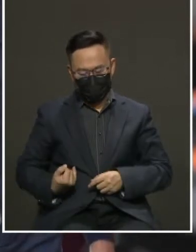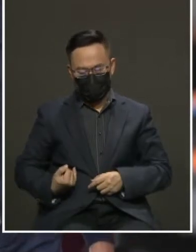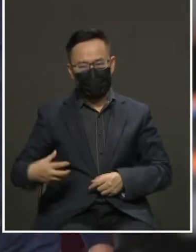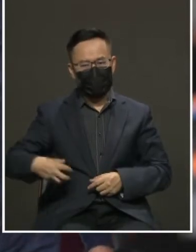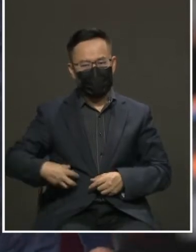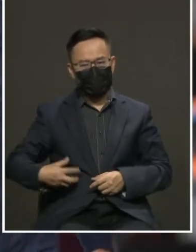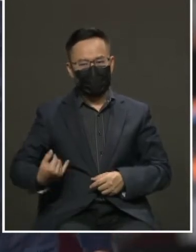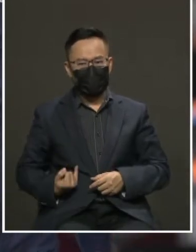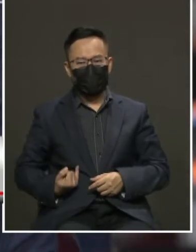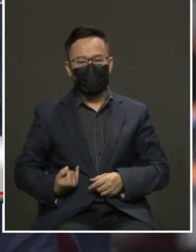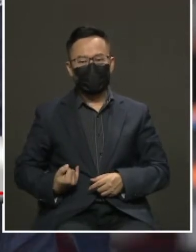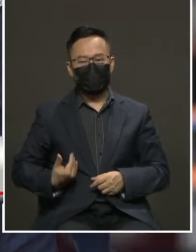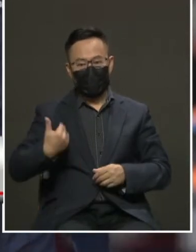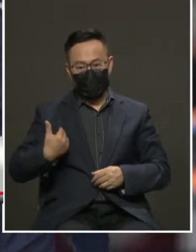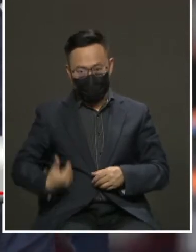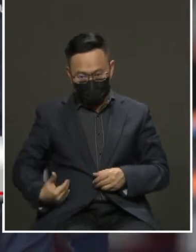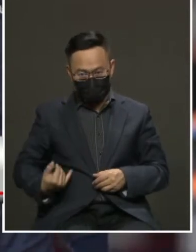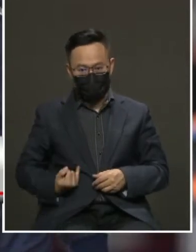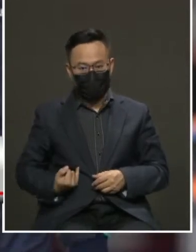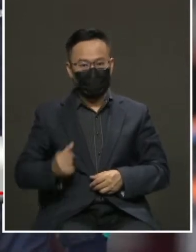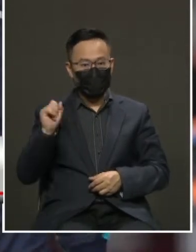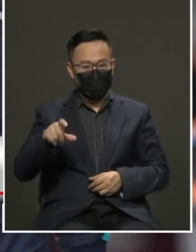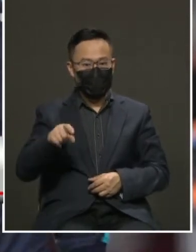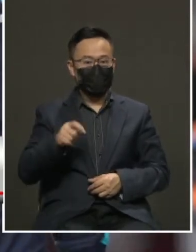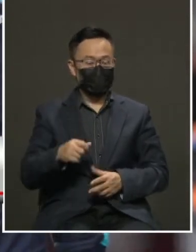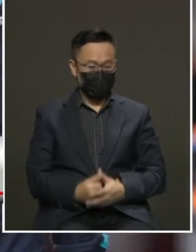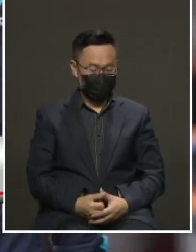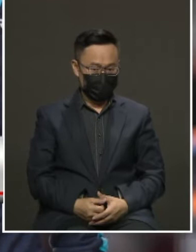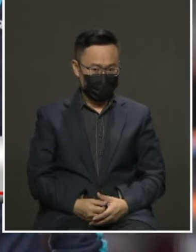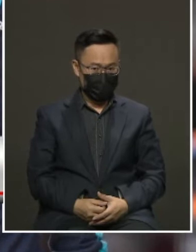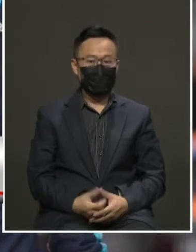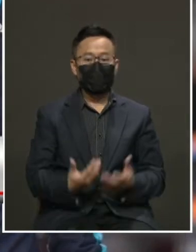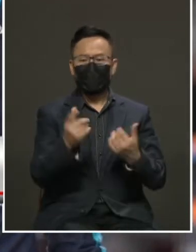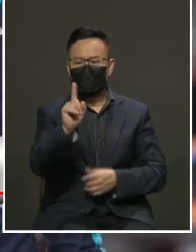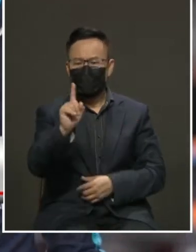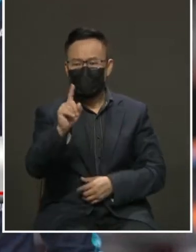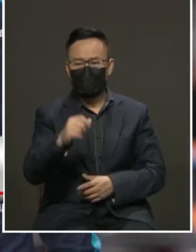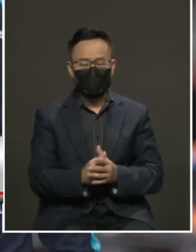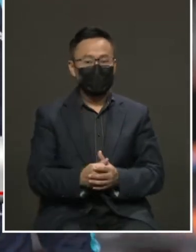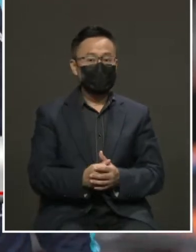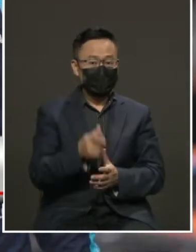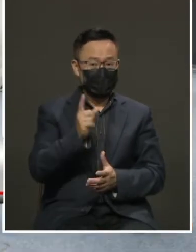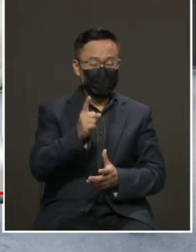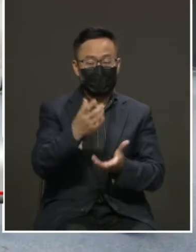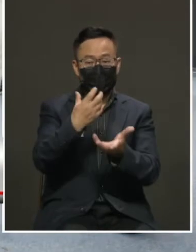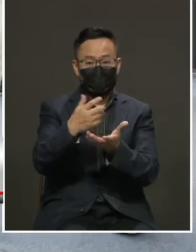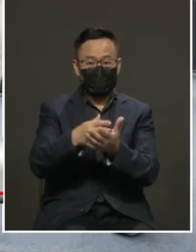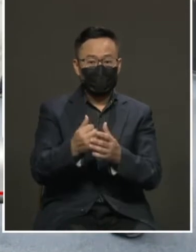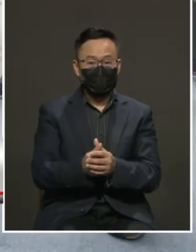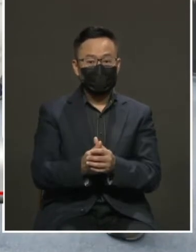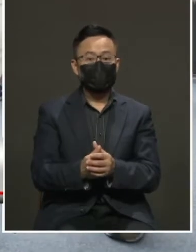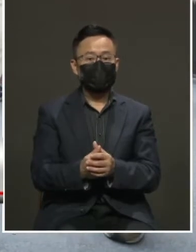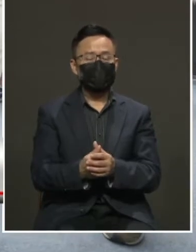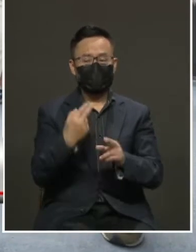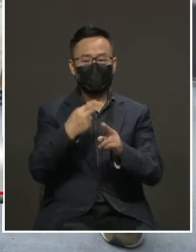ราะว่าต้องไปผ่าตัดไส้ติ่งคือมันเป็นแบบนี้คุณผู้ชมหลายคนอาจจะได้ทราบข่าวกันแล้วแหละแต่ว่ามาอัปเดตกันสักนิดนึงนะคะเนื่องจากว่าอเล็กซ